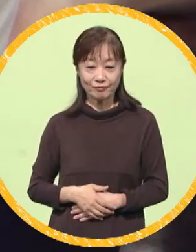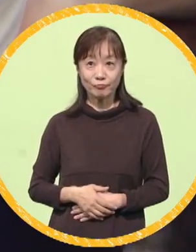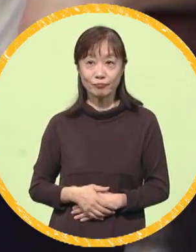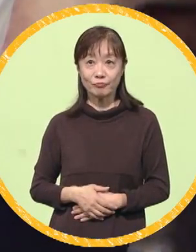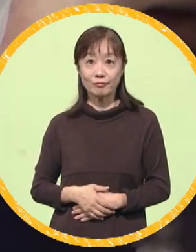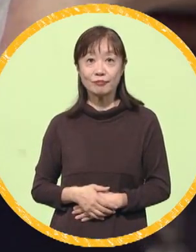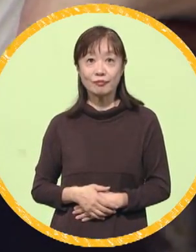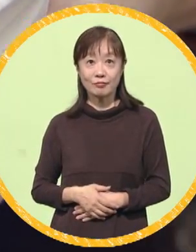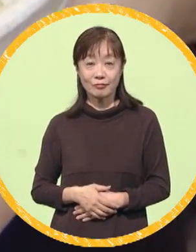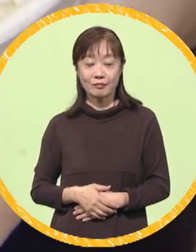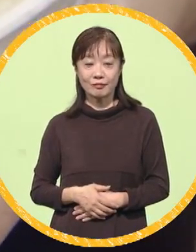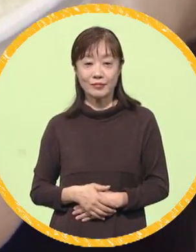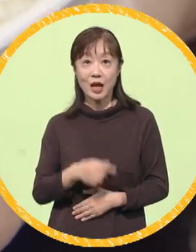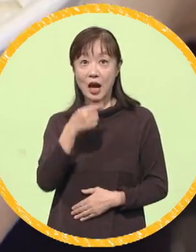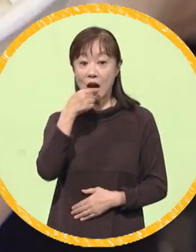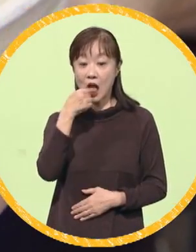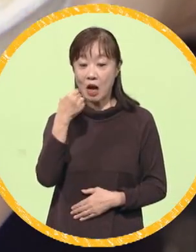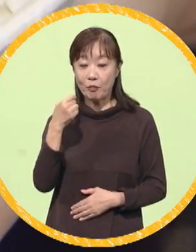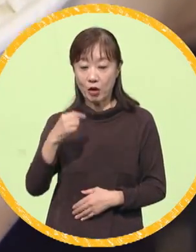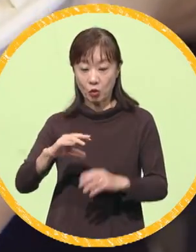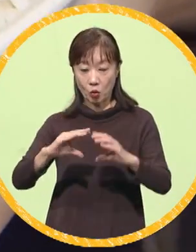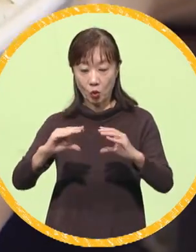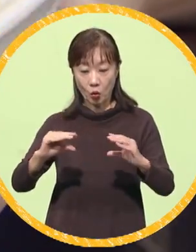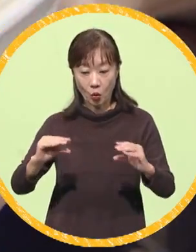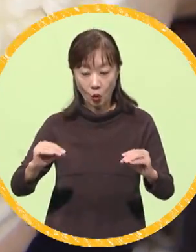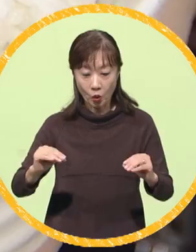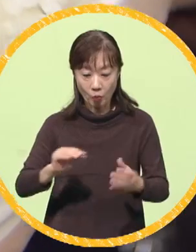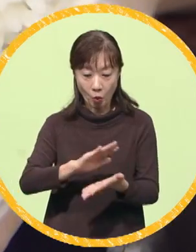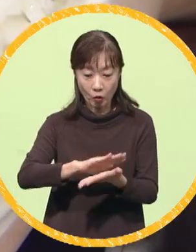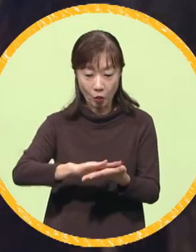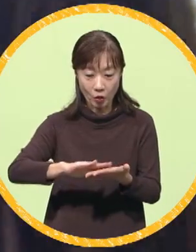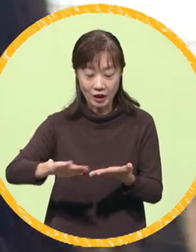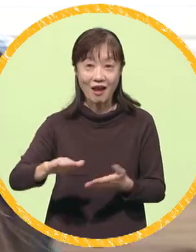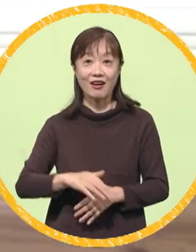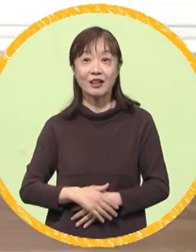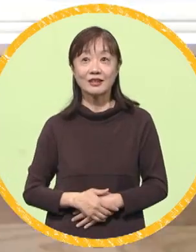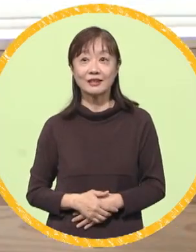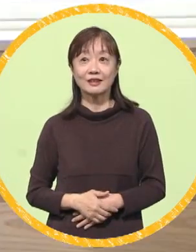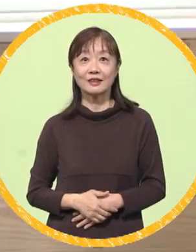もう卵白の色もすごい綺麗。